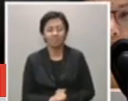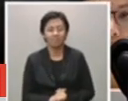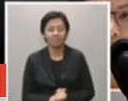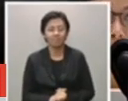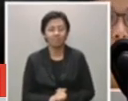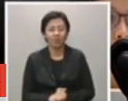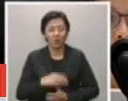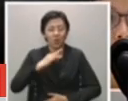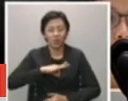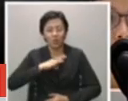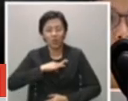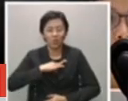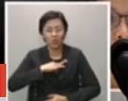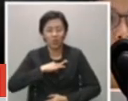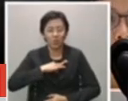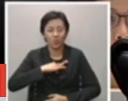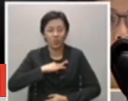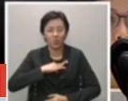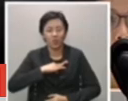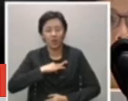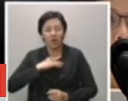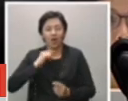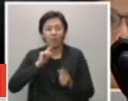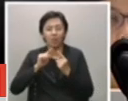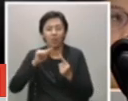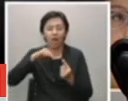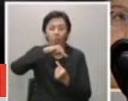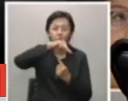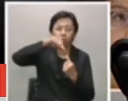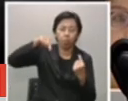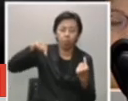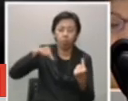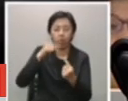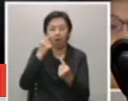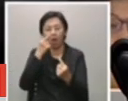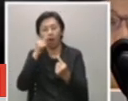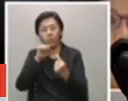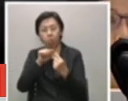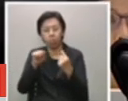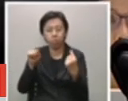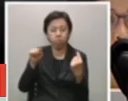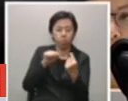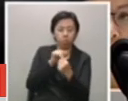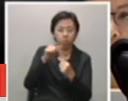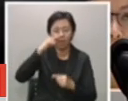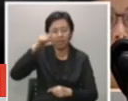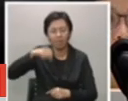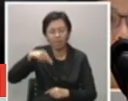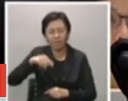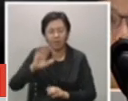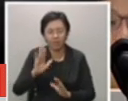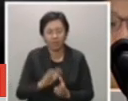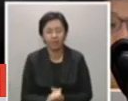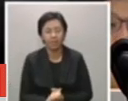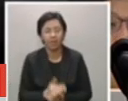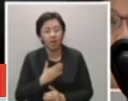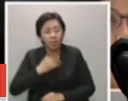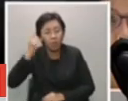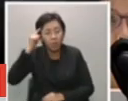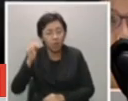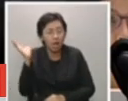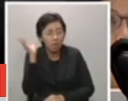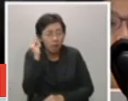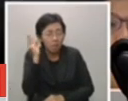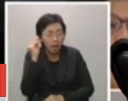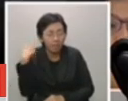รู้สึกค่อนข้างจะปนเวียนซ้ำซากมากไปหน่อยแล้วนะครับท่าน จะจบแล้วครับท่านประธานแล้วไม่วนเลยครับท่านประธานผมไม่ทราบว่าท่านประธานได้ฟังผมอภิปร